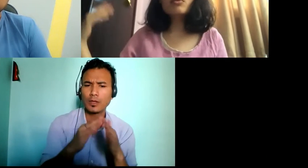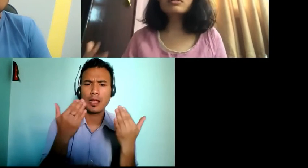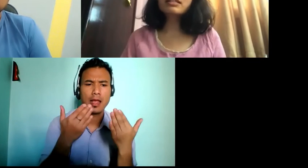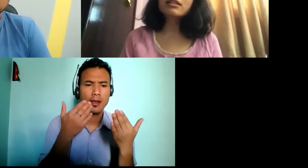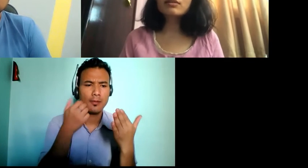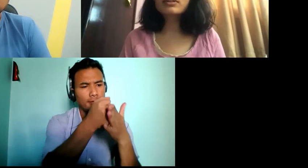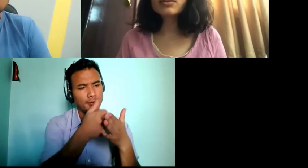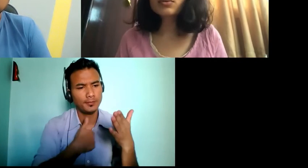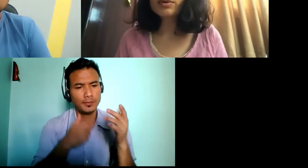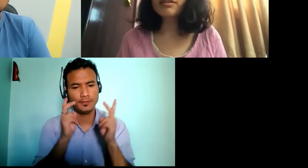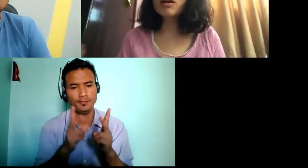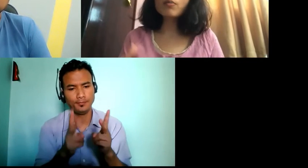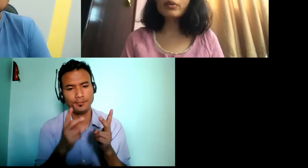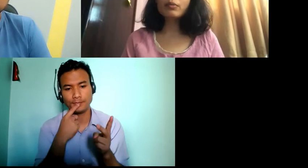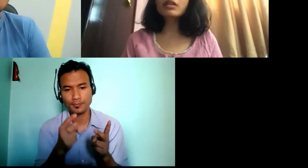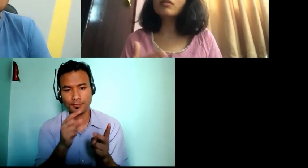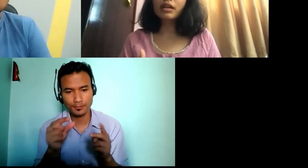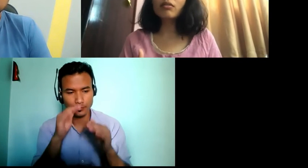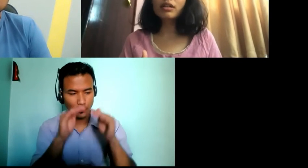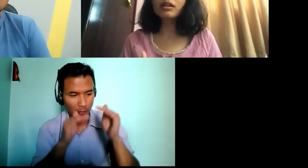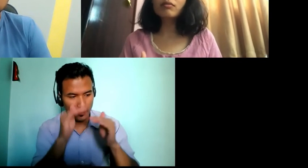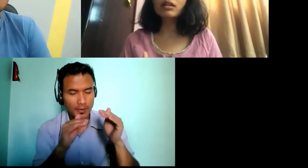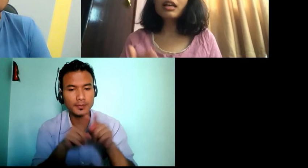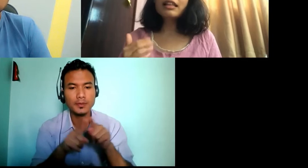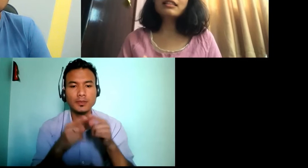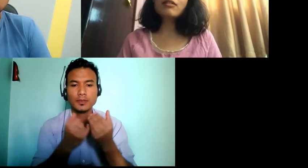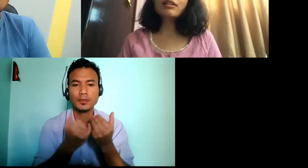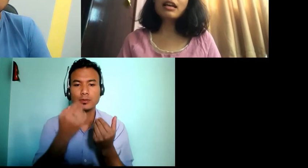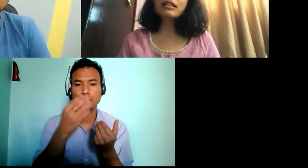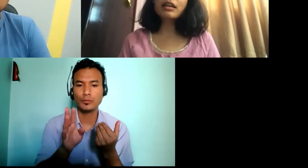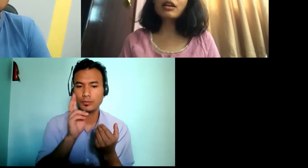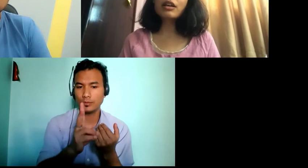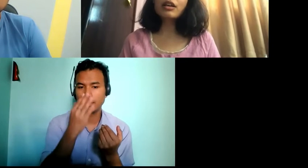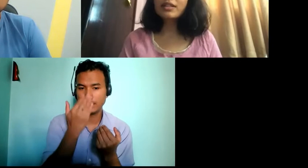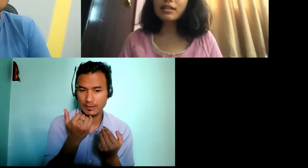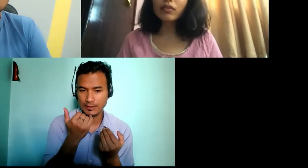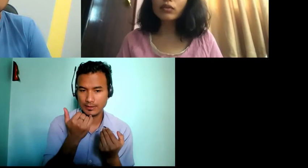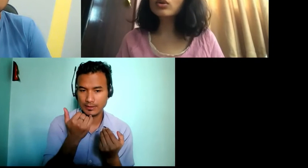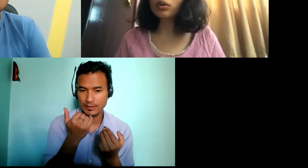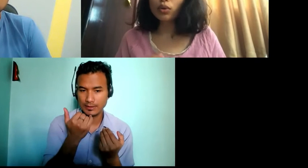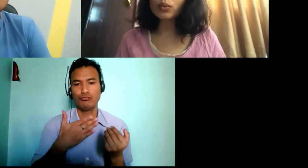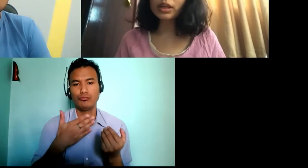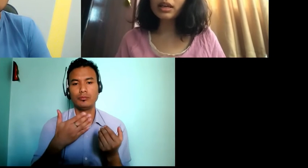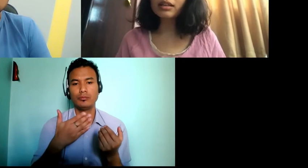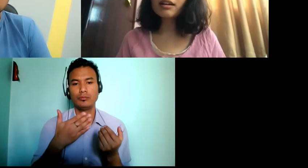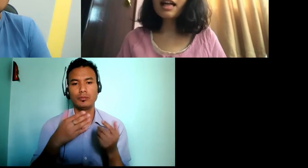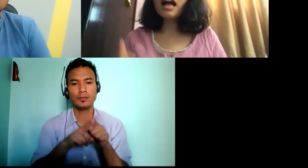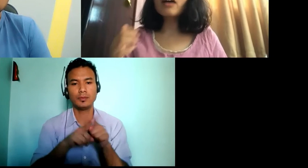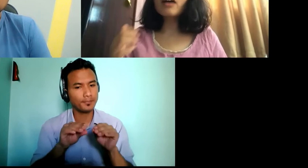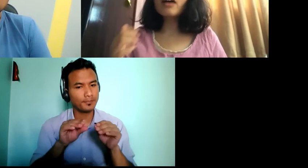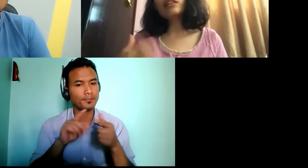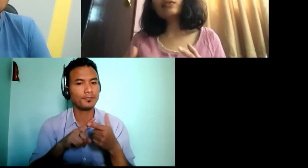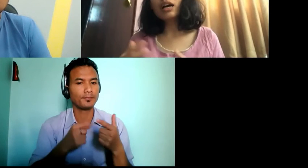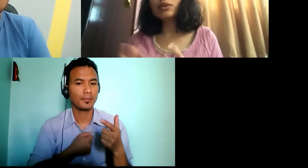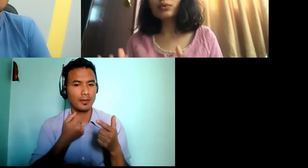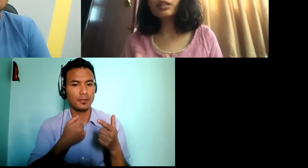पुगिसक्यो, म चाहिँ जताको त्यही छु भन्ने एउटा कम्पेयर पनि गरिरहेको हुन्छ. त्यसले गर्दाखेरि चाहिँ कन्फिडेन्स लेभल लो हुने होइन,